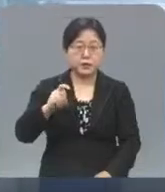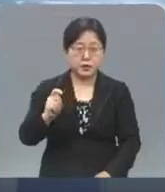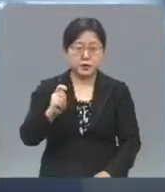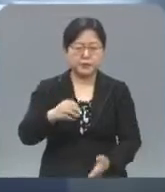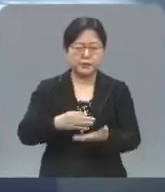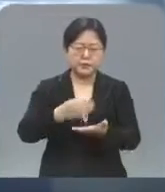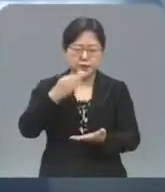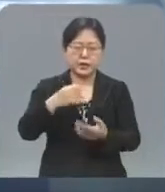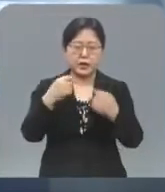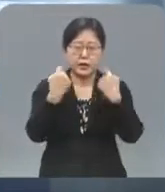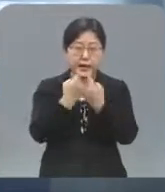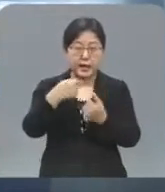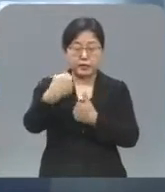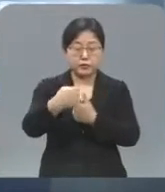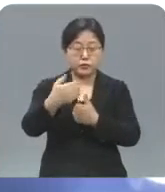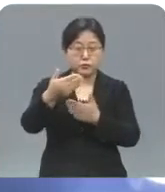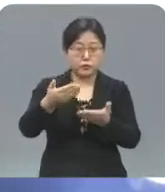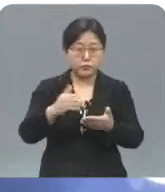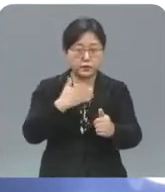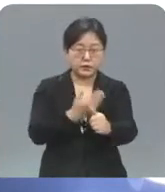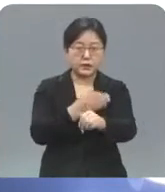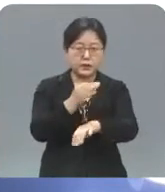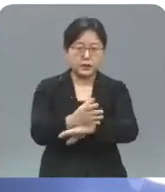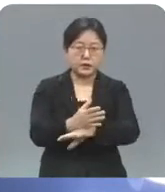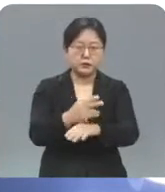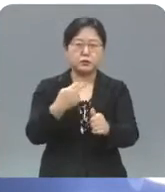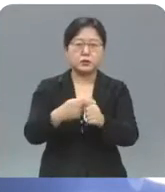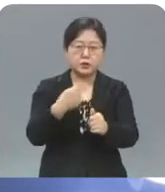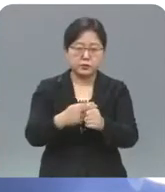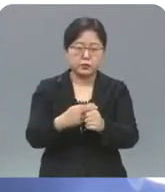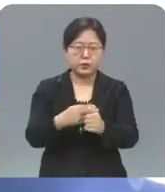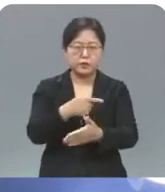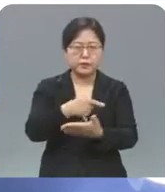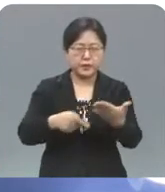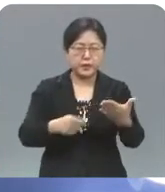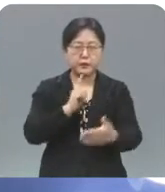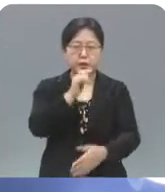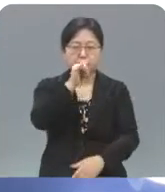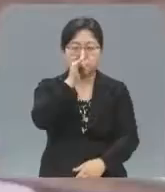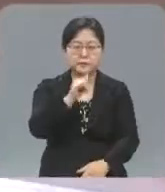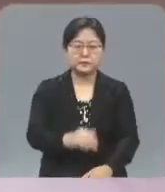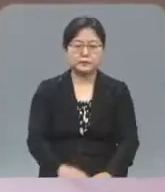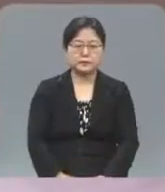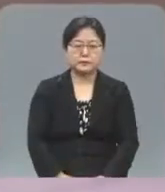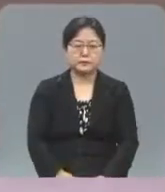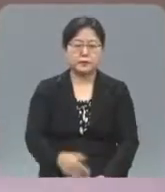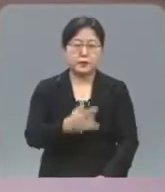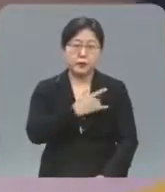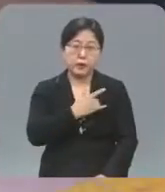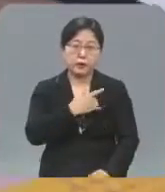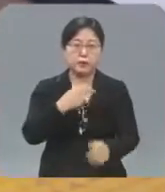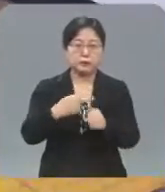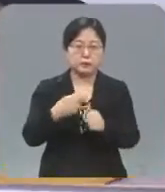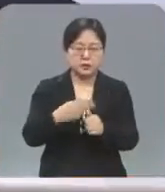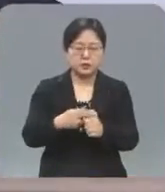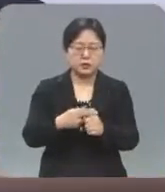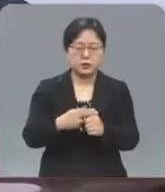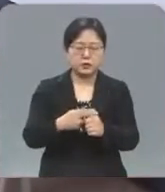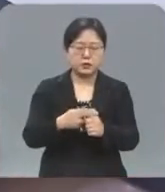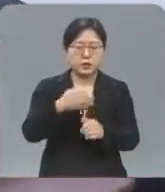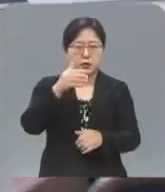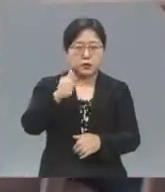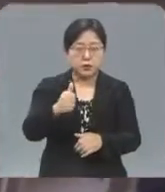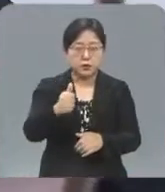고가의 개인 교습권을 끄는 회원은 물론 헬스장 강사들까지 피해를 호소하고 있습니다. 회원과 강사들은 업주를